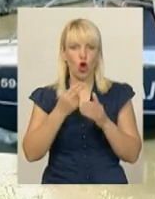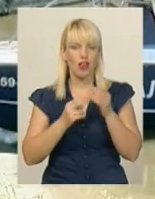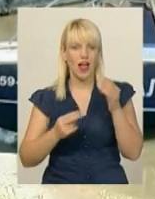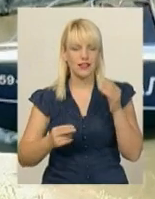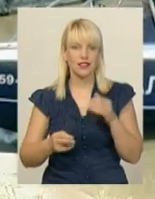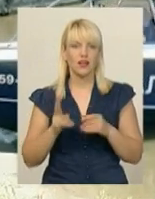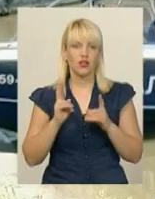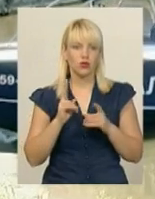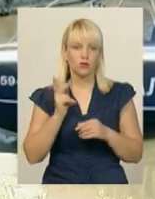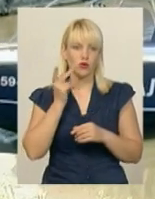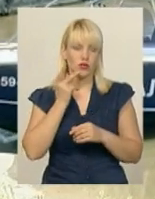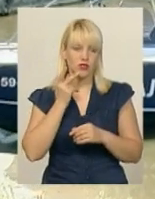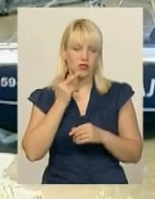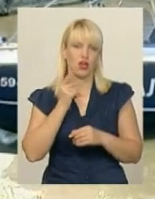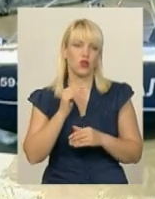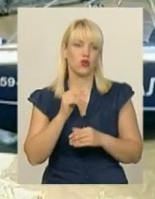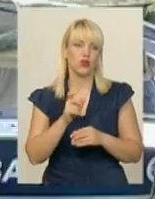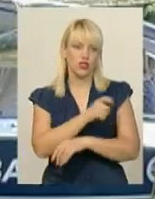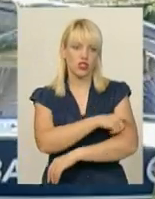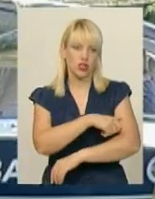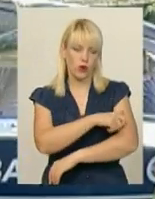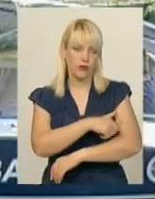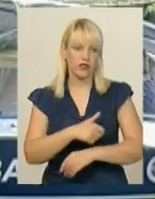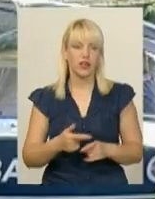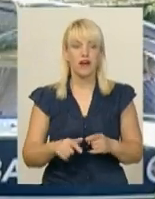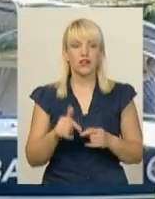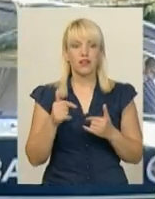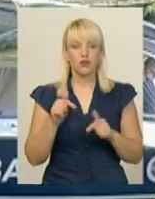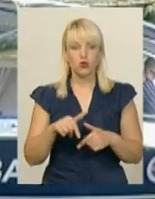які ми в постійному чергуванні. Світло добу суток. В цьому році